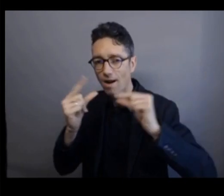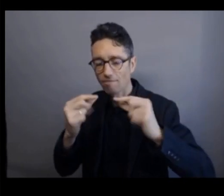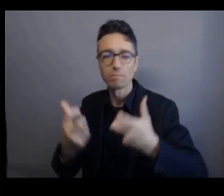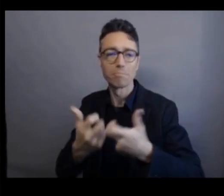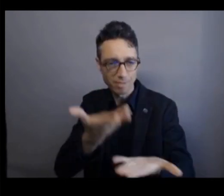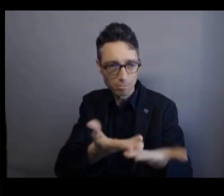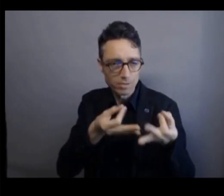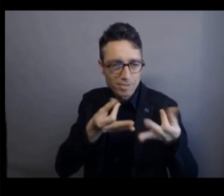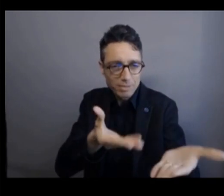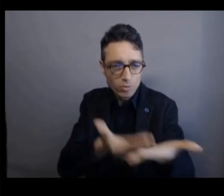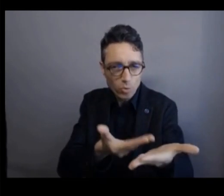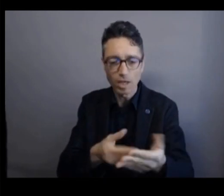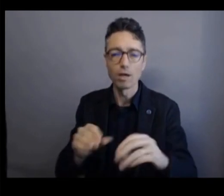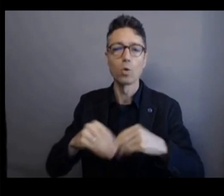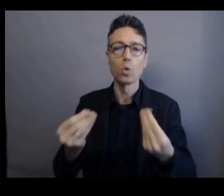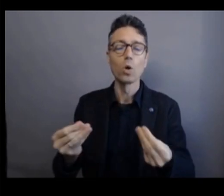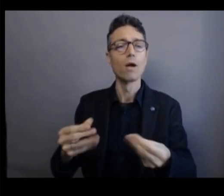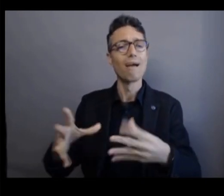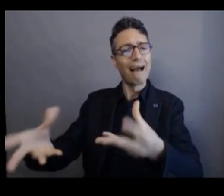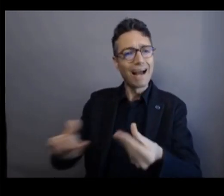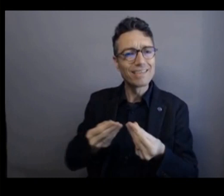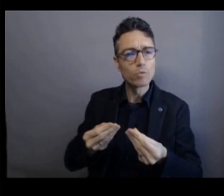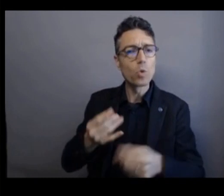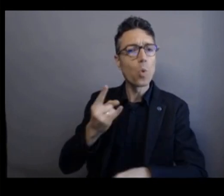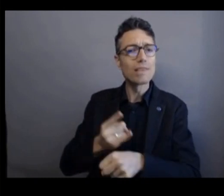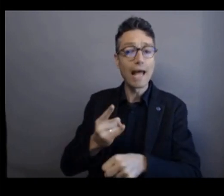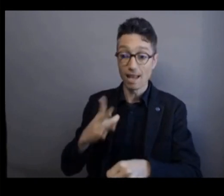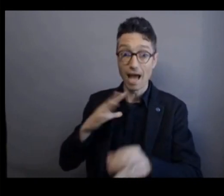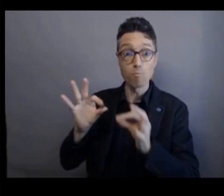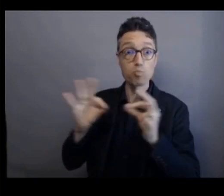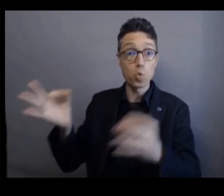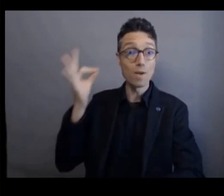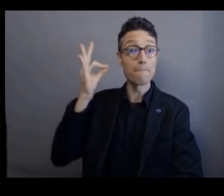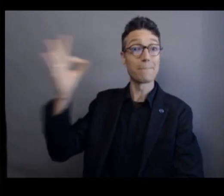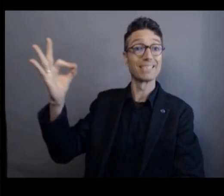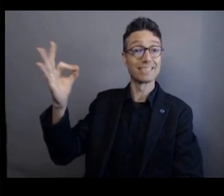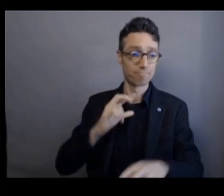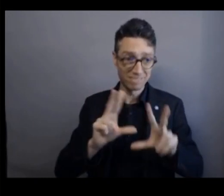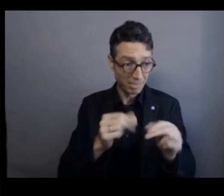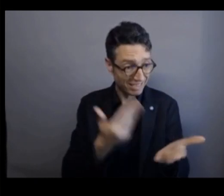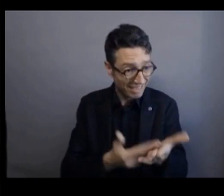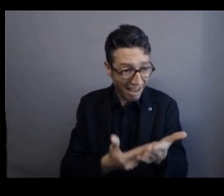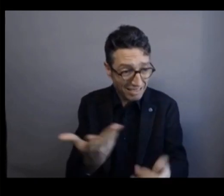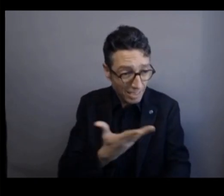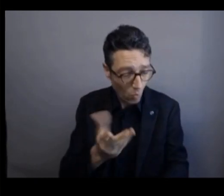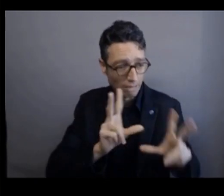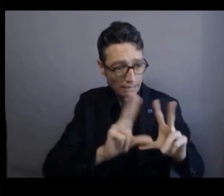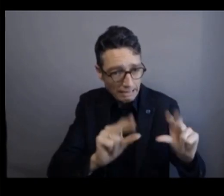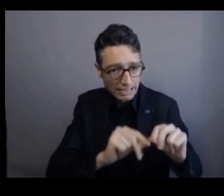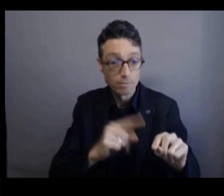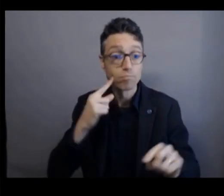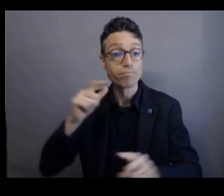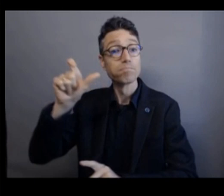ça fonctionne. Ça veut dire aussi que c'est très utile pour la personne. Alors je sais que pour partager avec ma collègue là qui est en